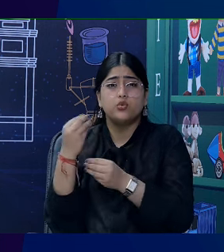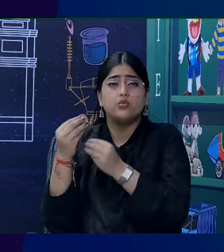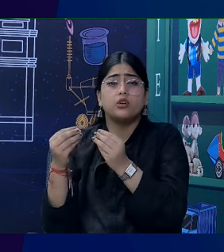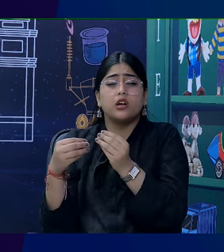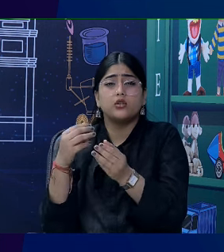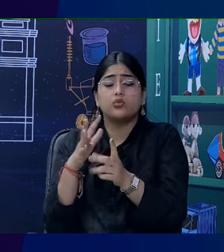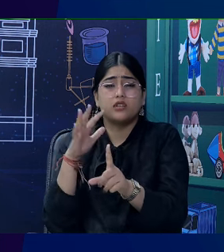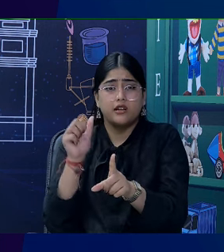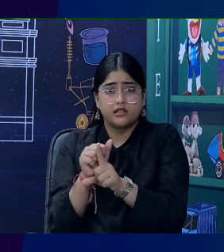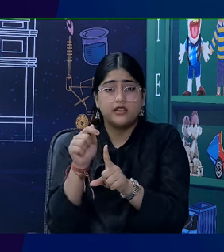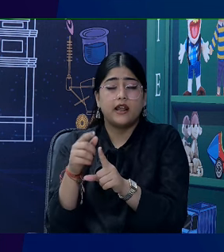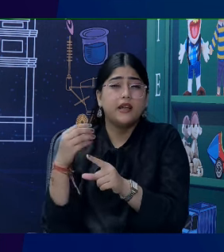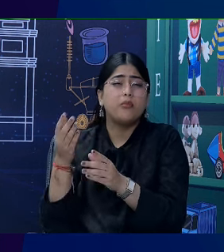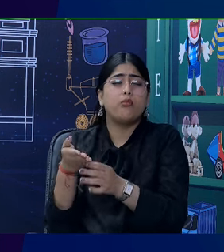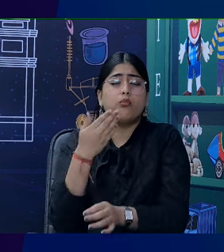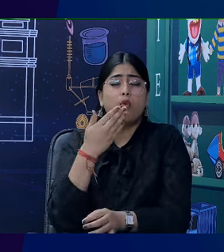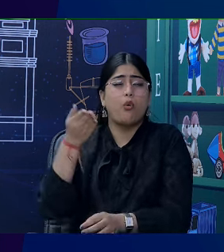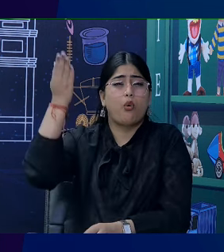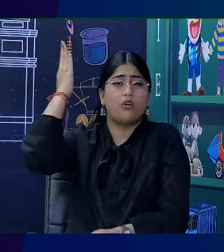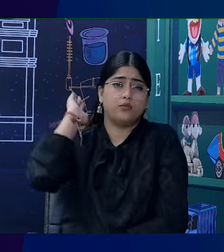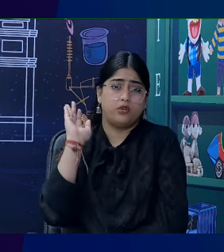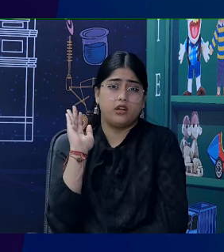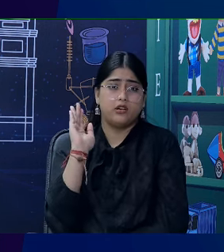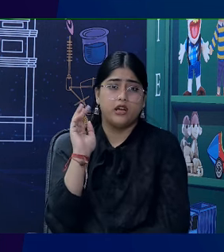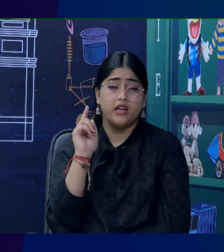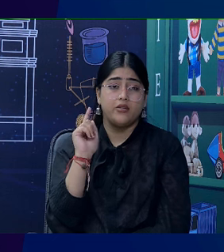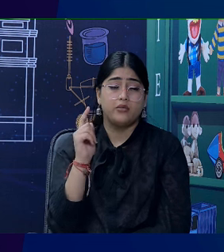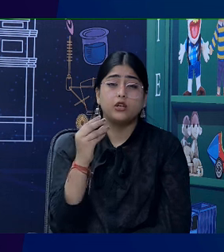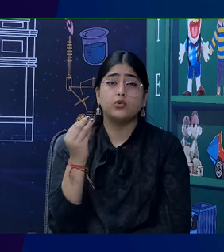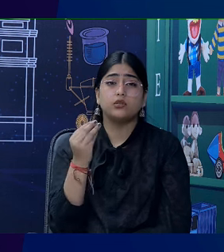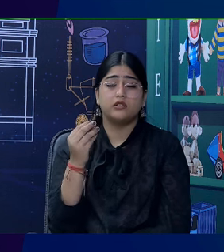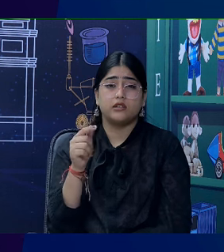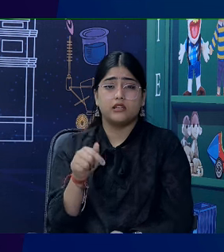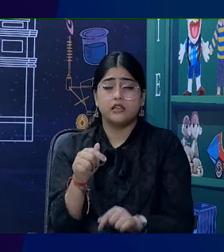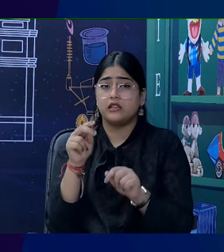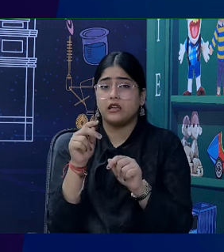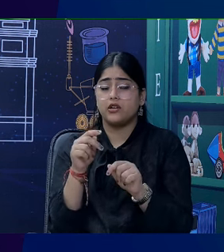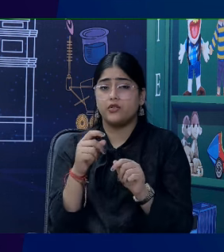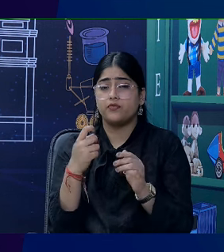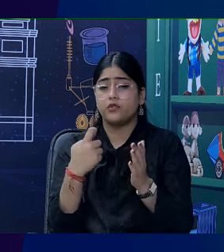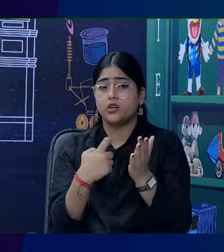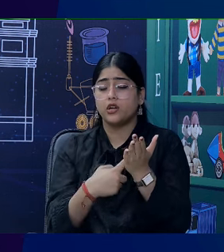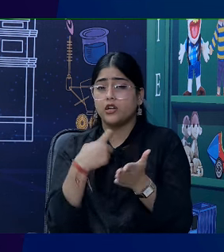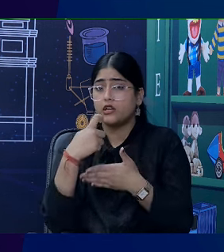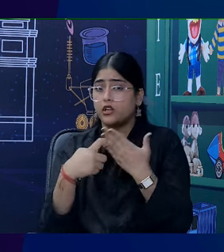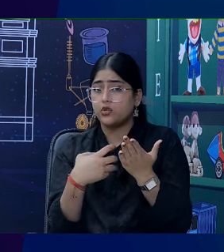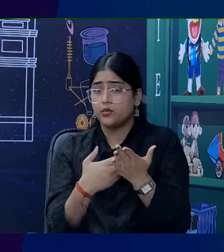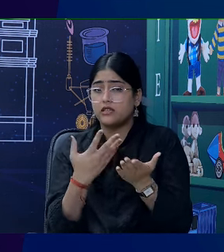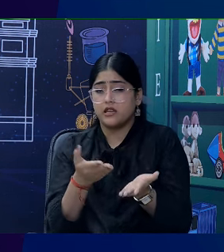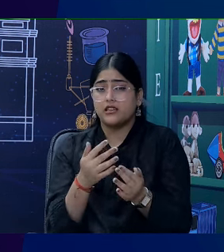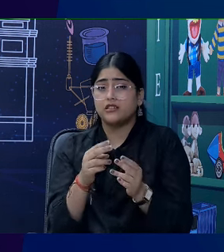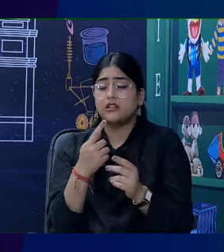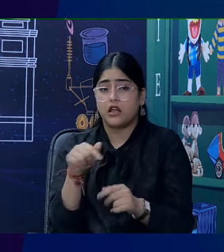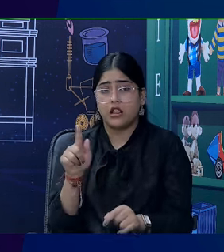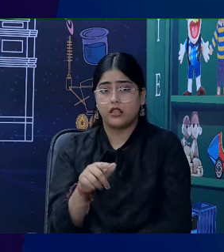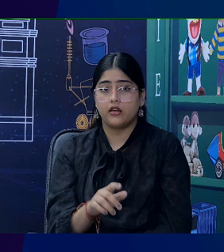की प्रथाएं अलग थी और फिर यह ऐसी प्रथा जो है फिर इसके खिलाफत भी इसकी हुई इसके खिलाफ भी मूवमेंट हुई बिल्कुल रिफॉर्म्स हुई हमारे